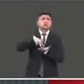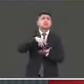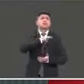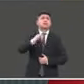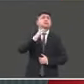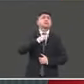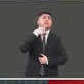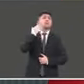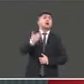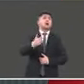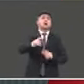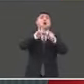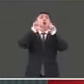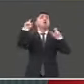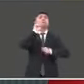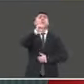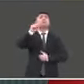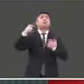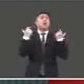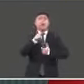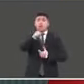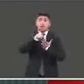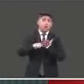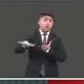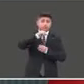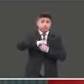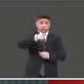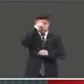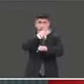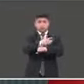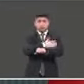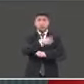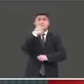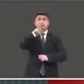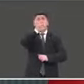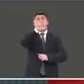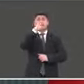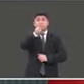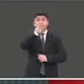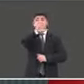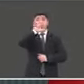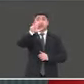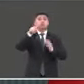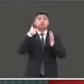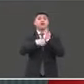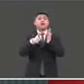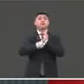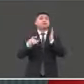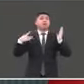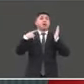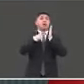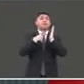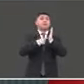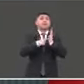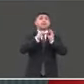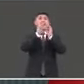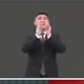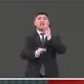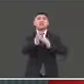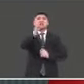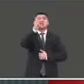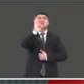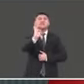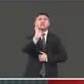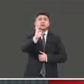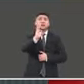ilgili kurumlarımız şimdiden ülkemizin 2053 tarihi olan net sıfır emisyon